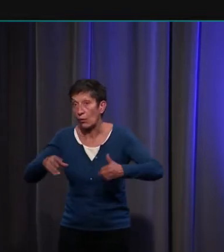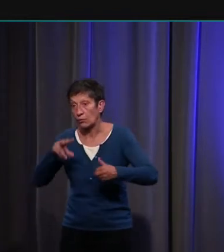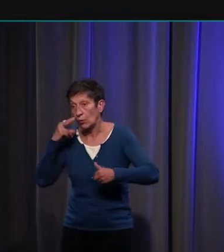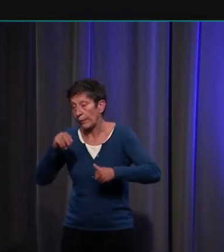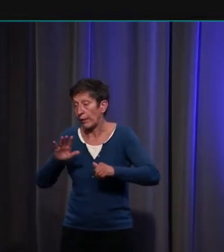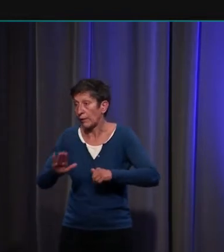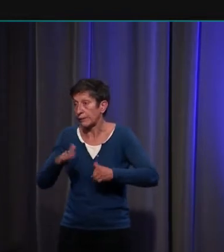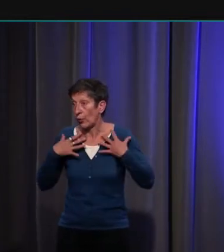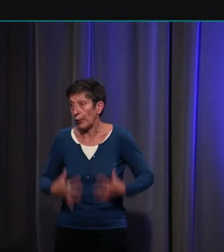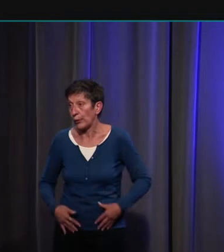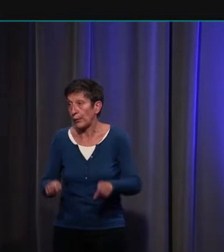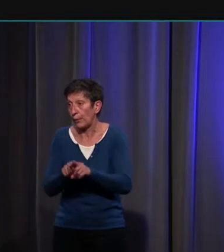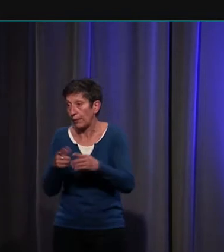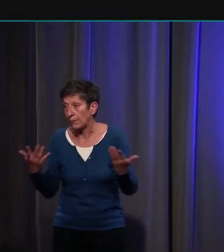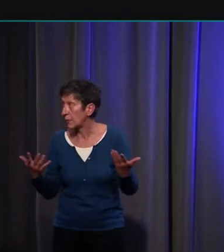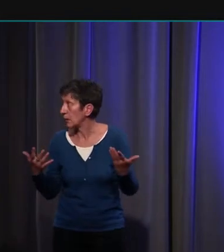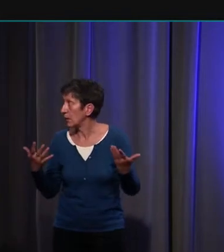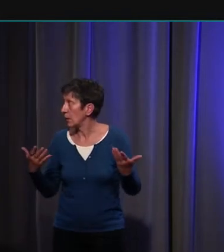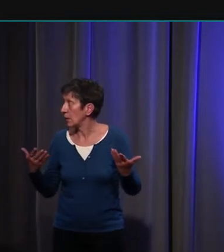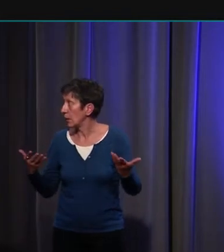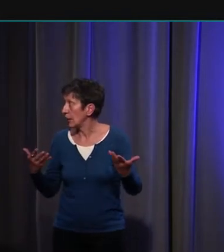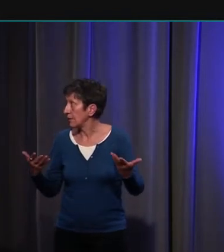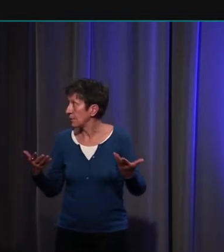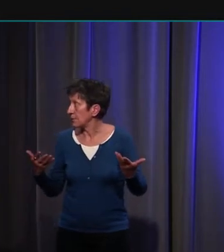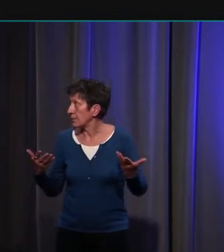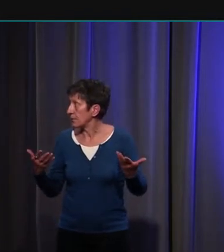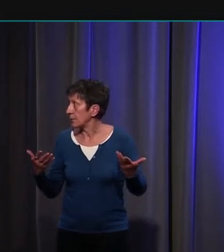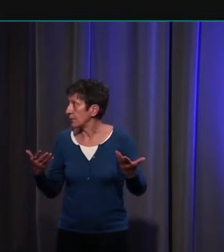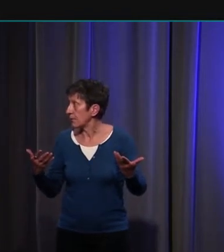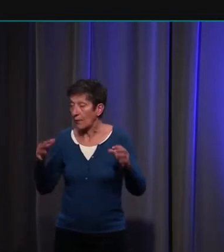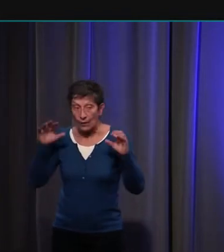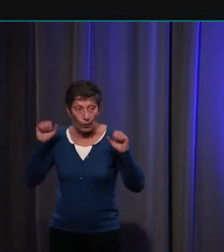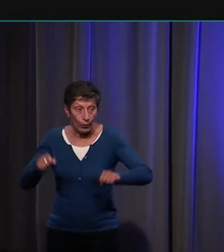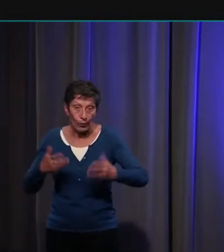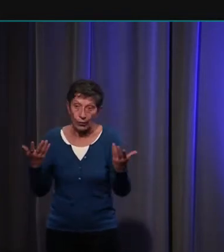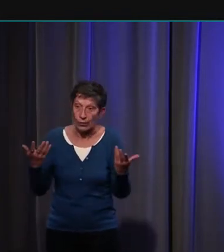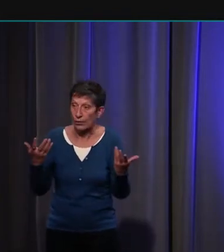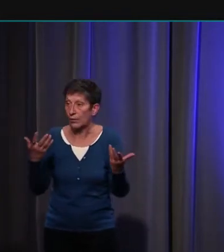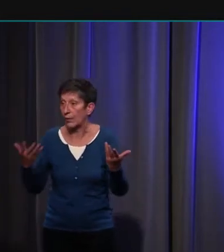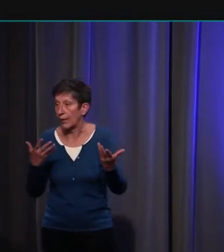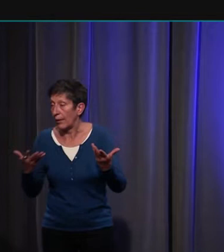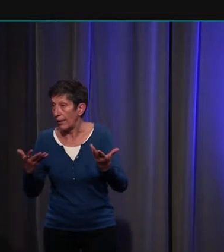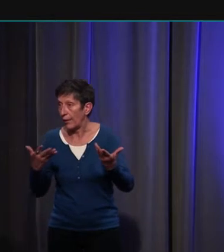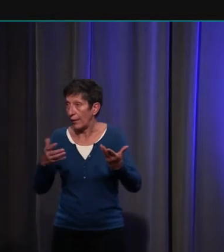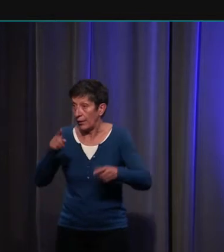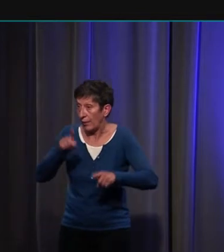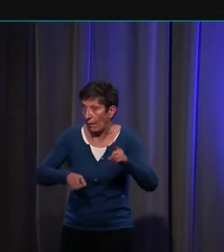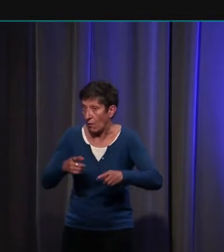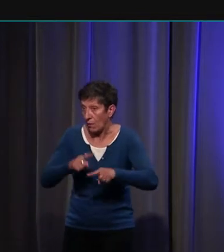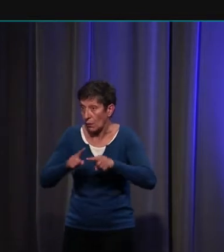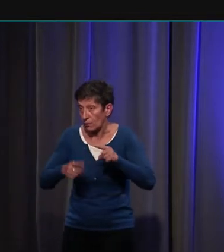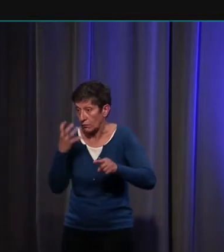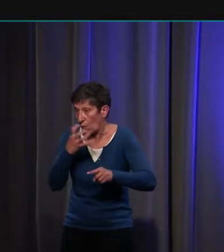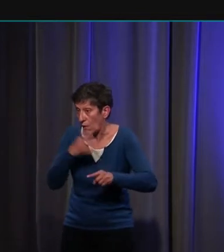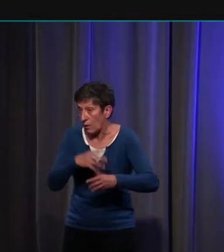et que nous avons tous la même pâte avec le meilleur avec le pire qu'on peut très vite endormir sa conscience et procédé à des massacres